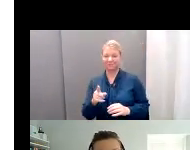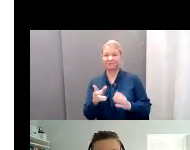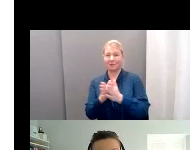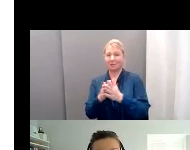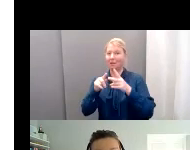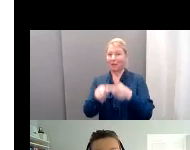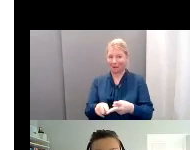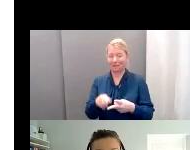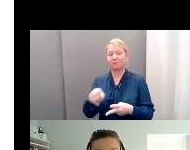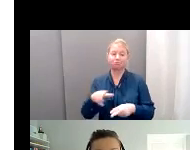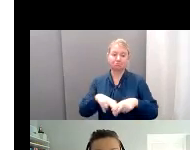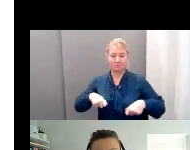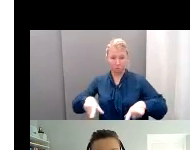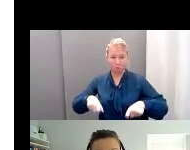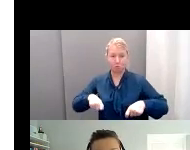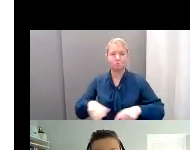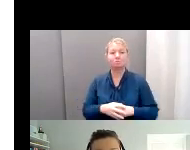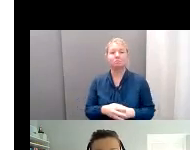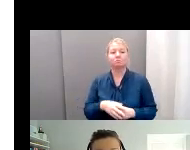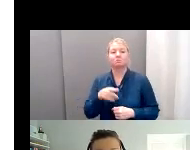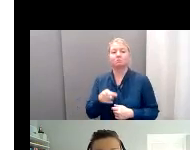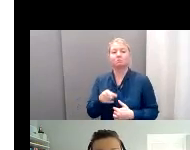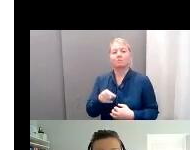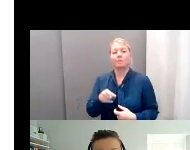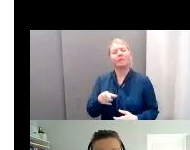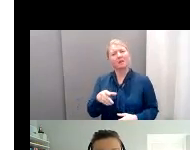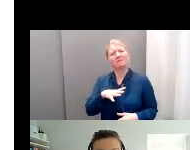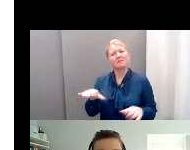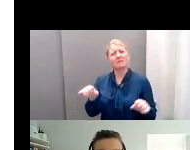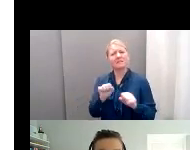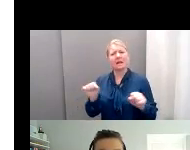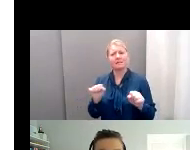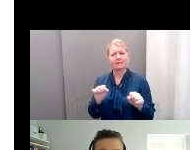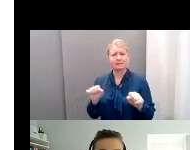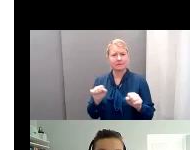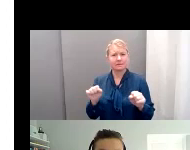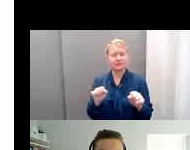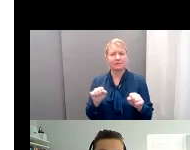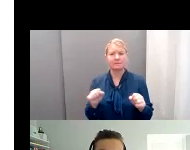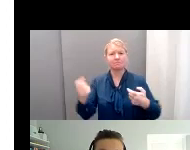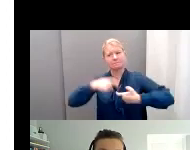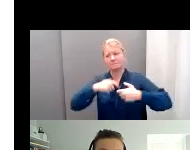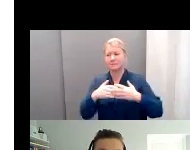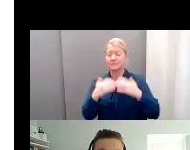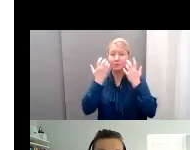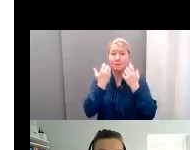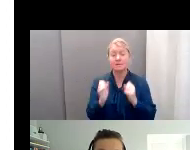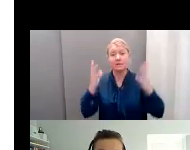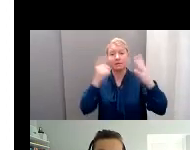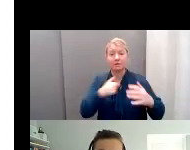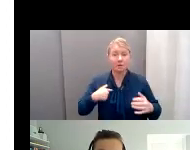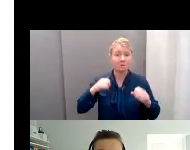finns en stress eller trötthet relaterat till det dagliga livet där vi behöver ansöka om stöd och fixa allt som andra